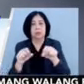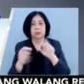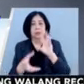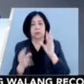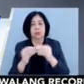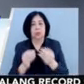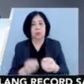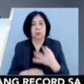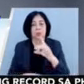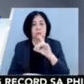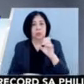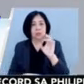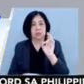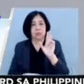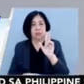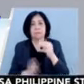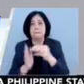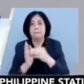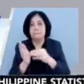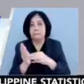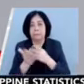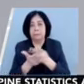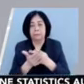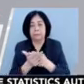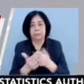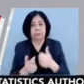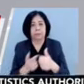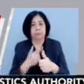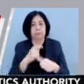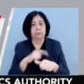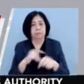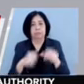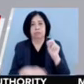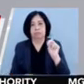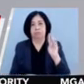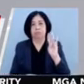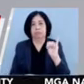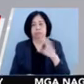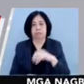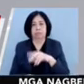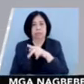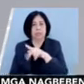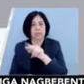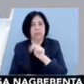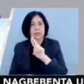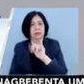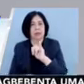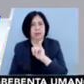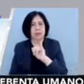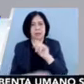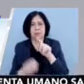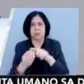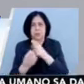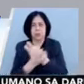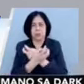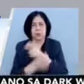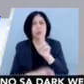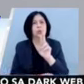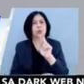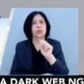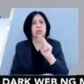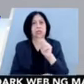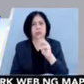173 milyon pesos. Ito ang kauna-unang operasyon ng NBI at PNRI na may kinalaman sa uranium na isang